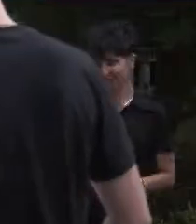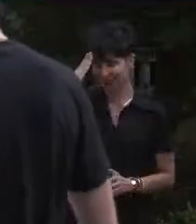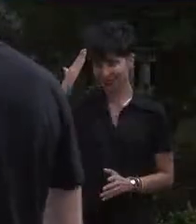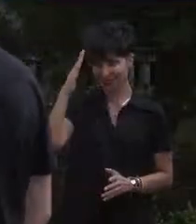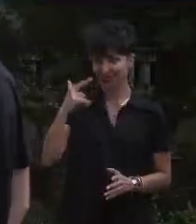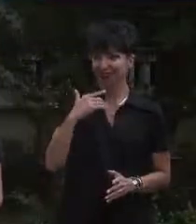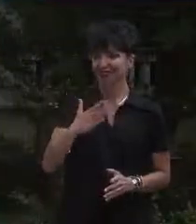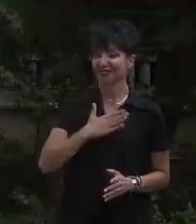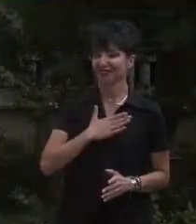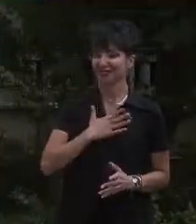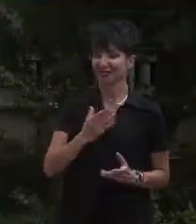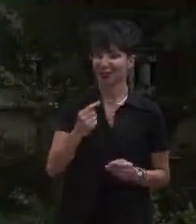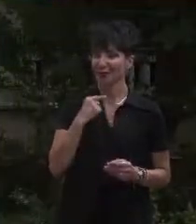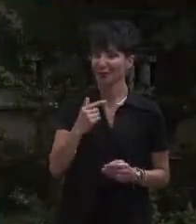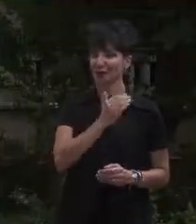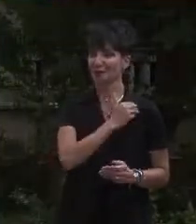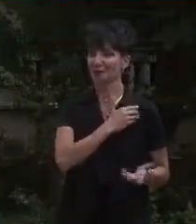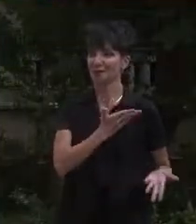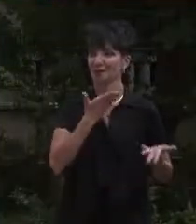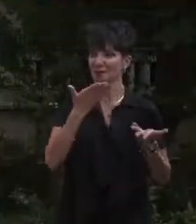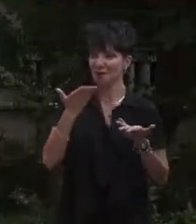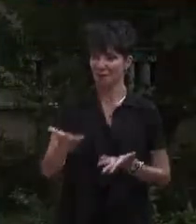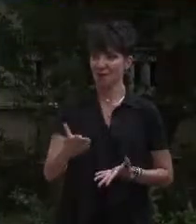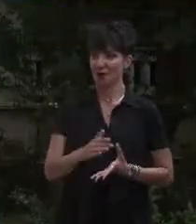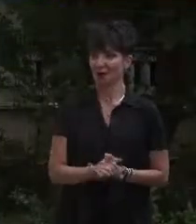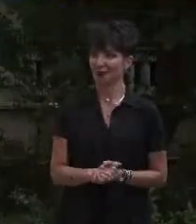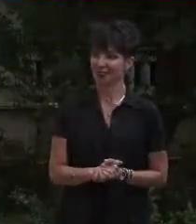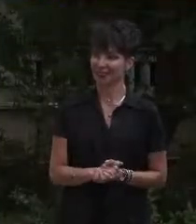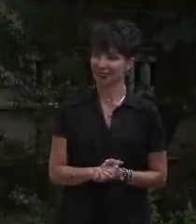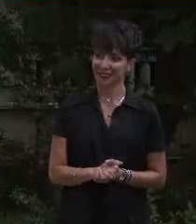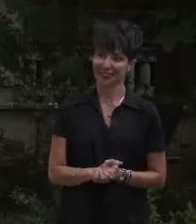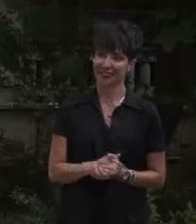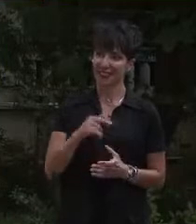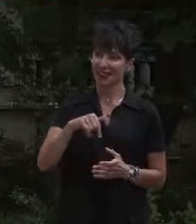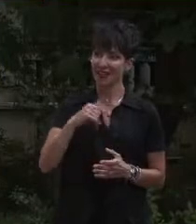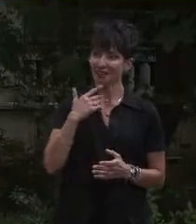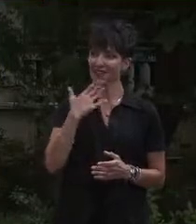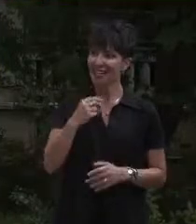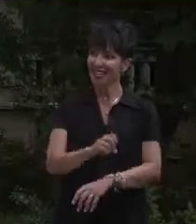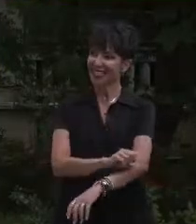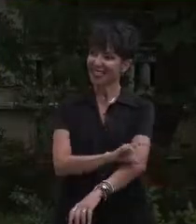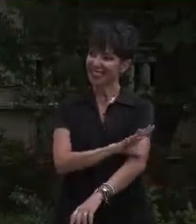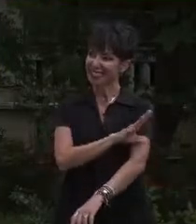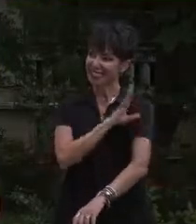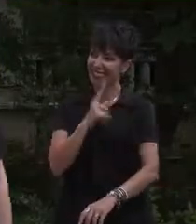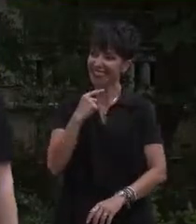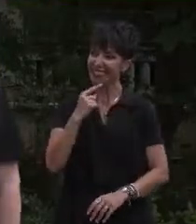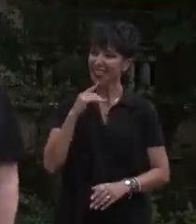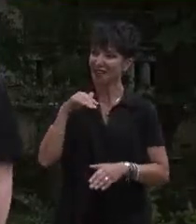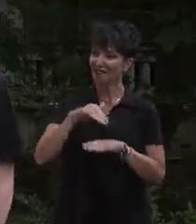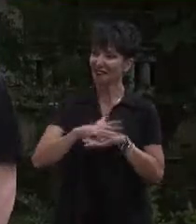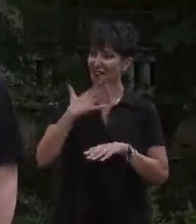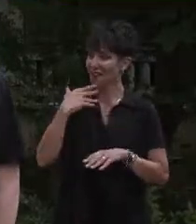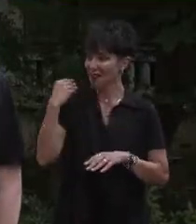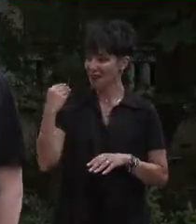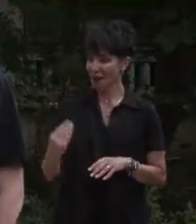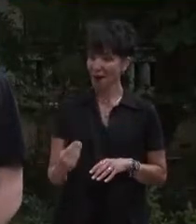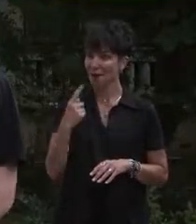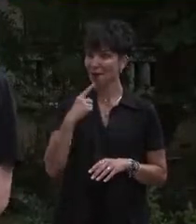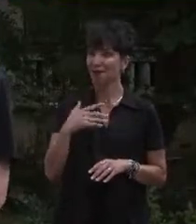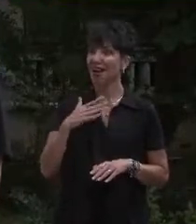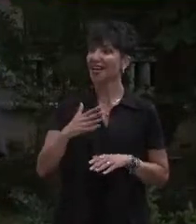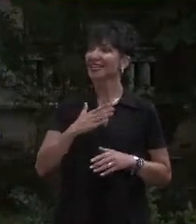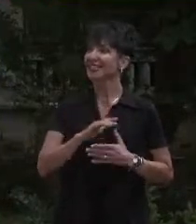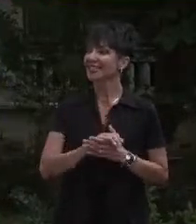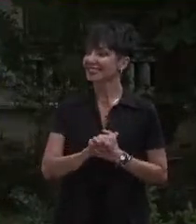Καλησπέρα, ευχαριστώ πολύ για την πρόσκληση σε αυτή την συγκινητική βραδιά. Συγχαρητήρια